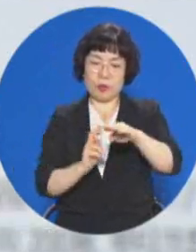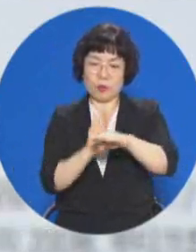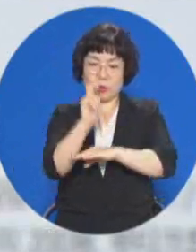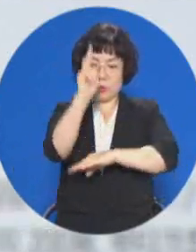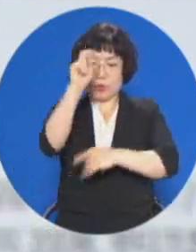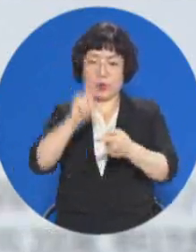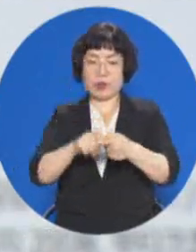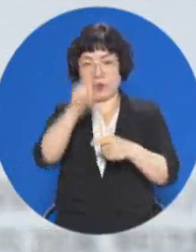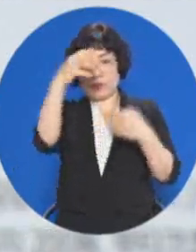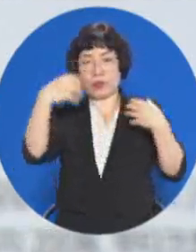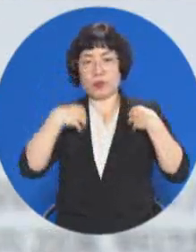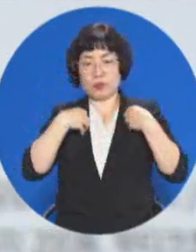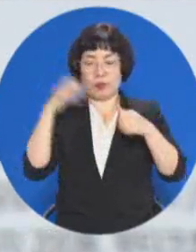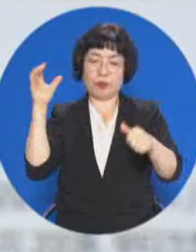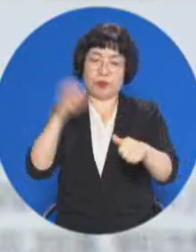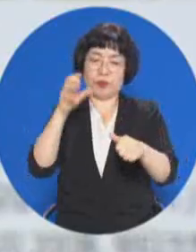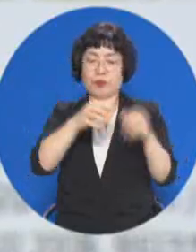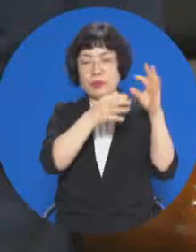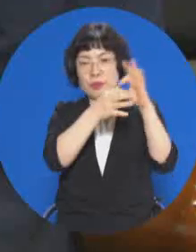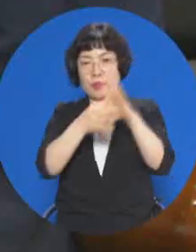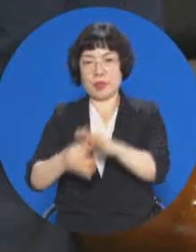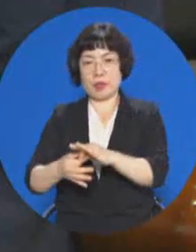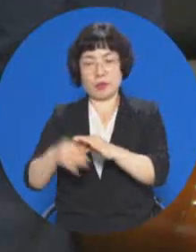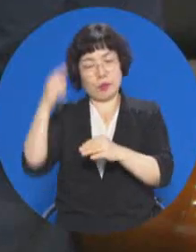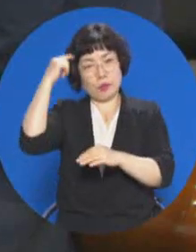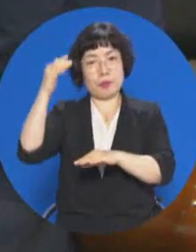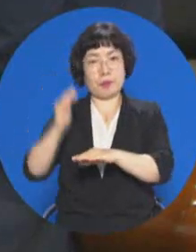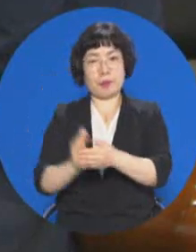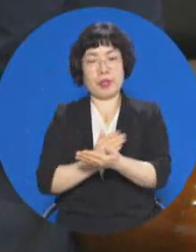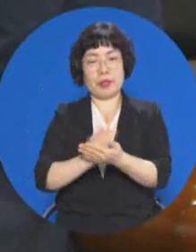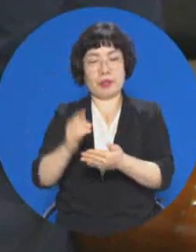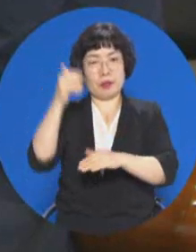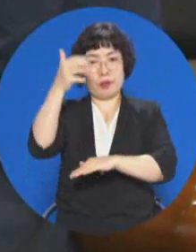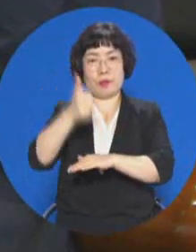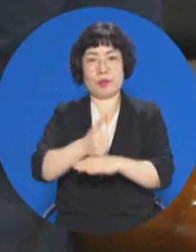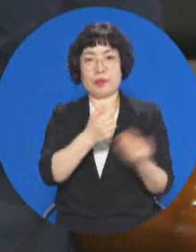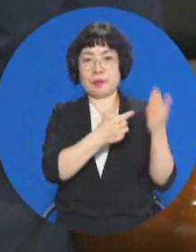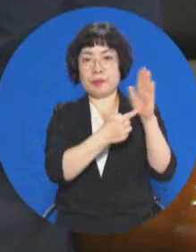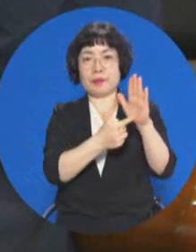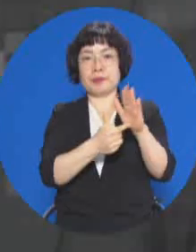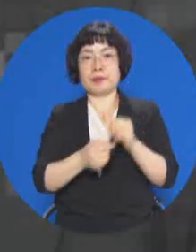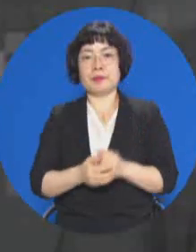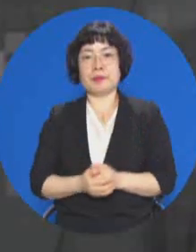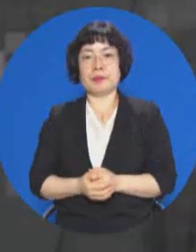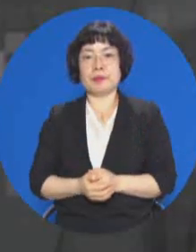관련 대정부 비난 여론을 조장했다고 판단했던 것으로 확인됐습니다.